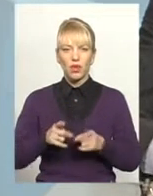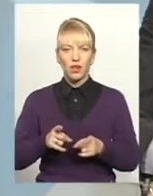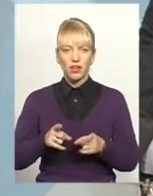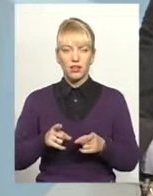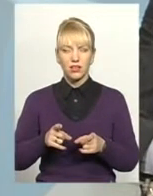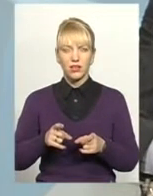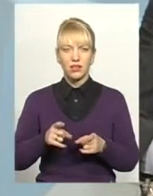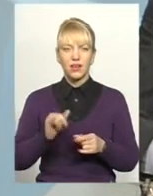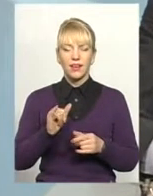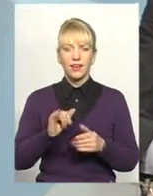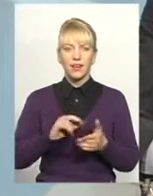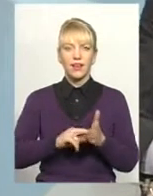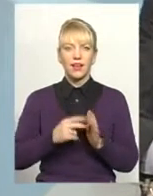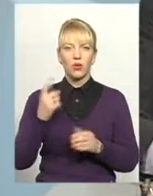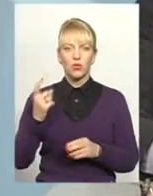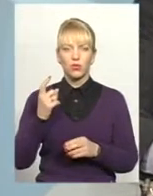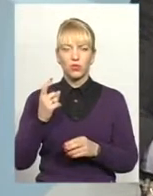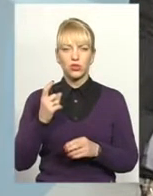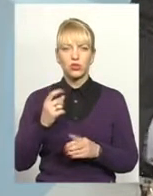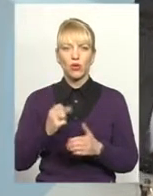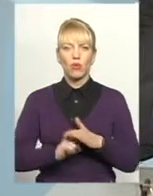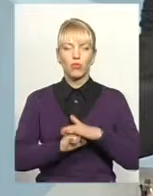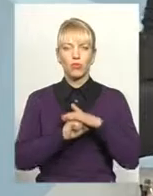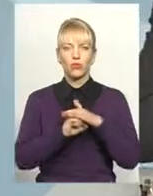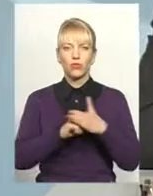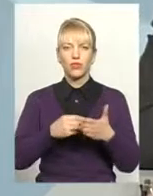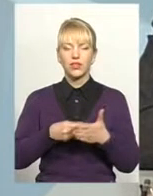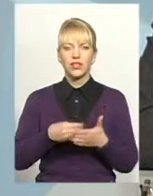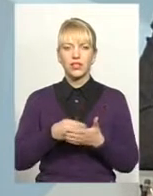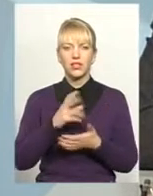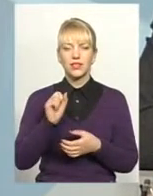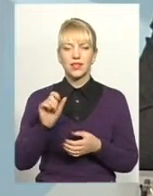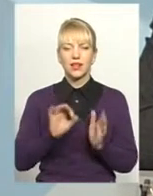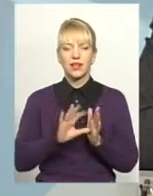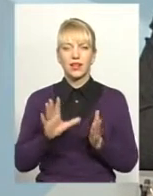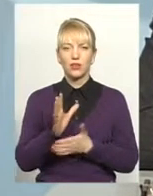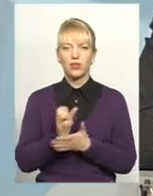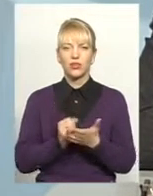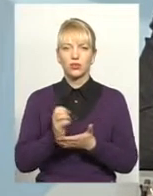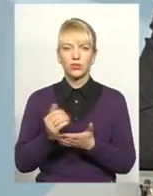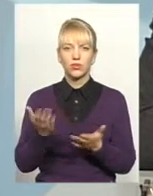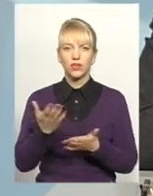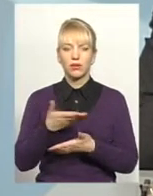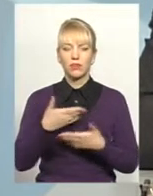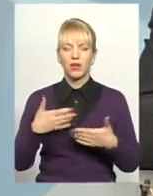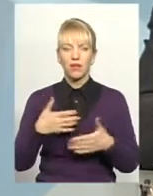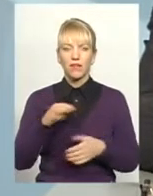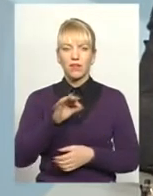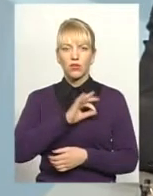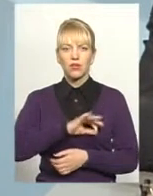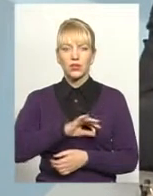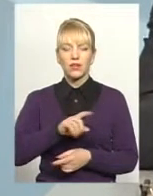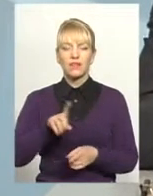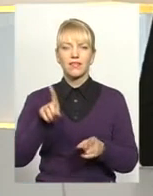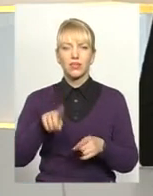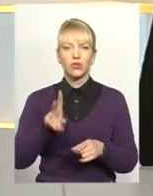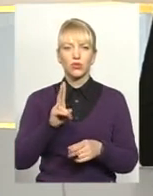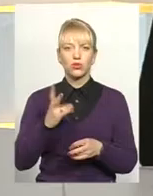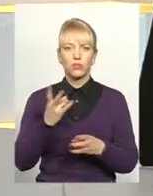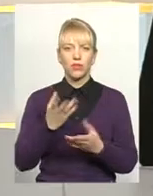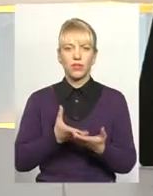і економічно обґрунтованій ціні за енергоресурси, які ми використовуємо, то все рівно хтось за них має